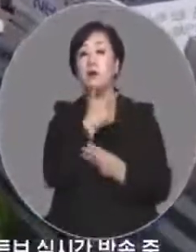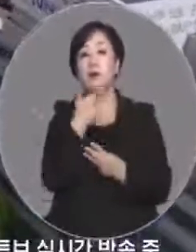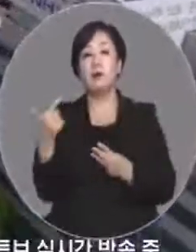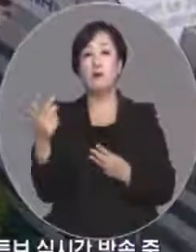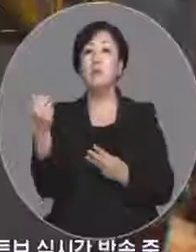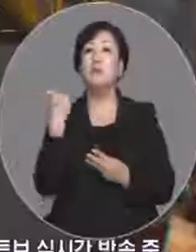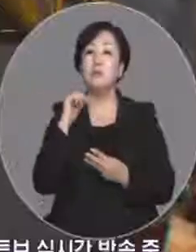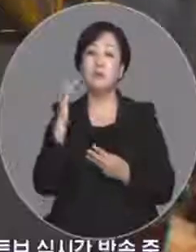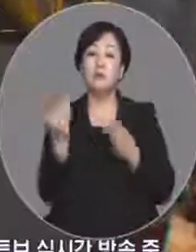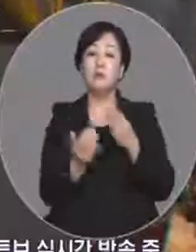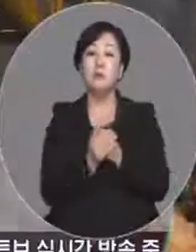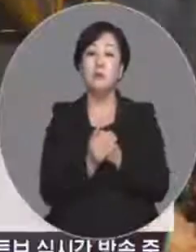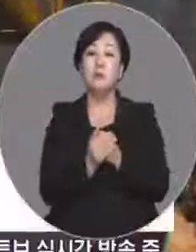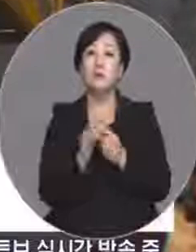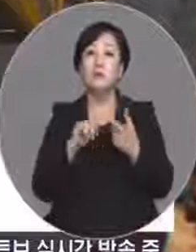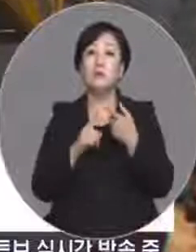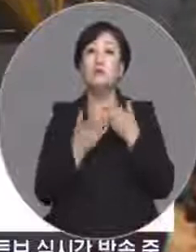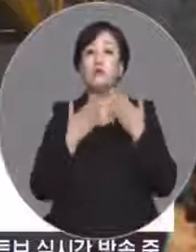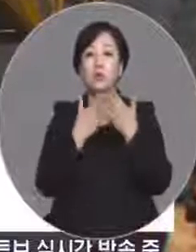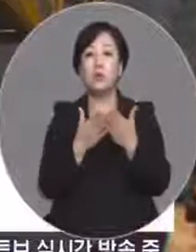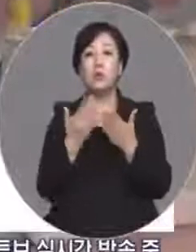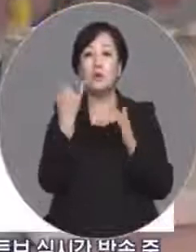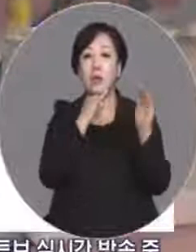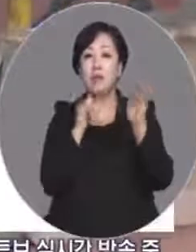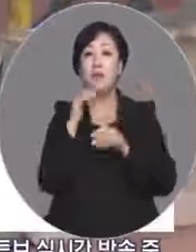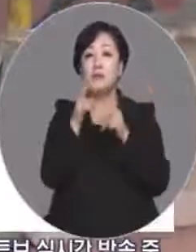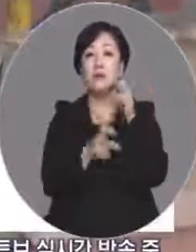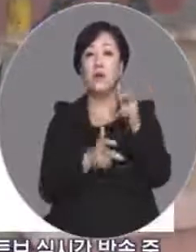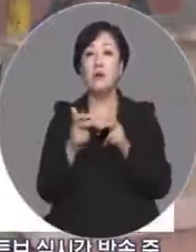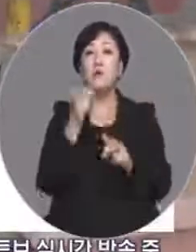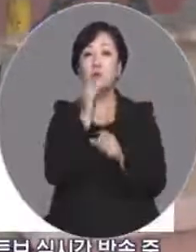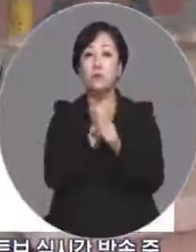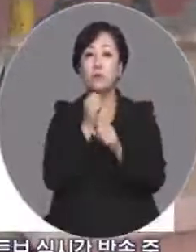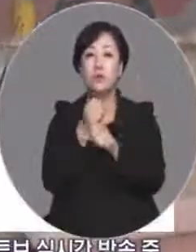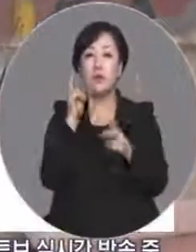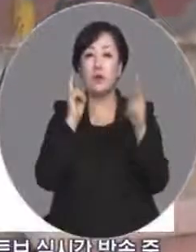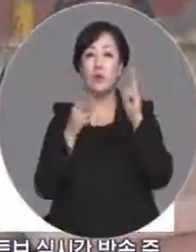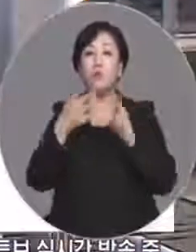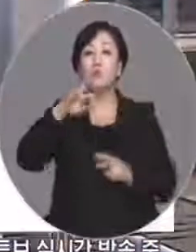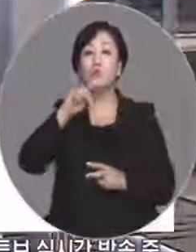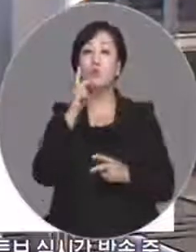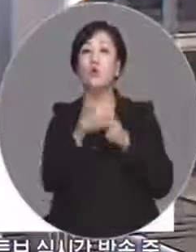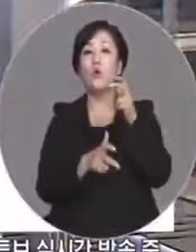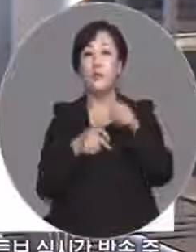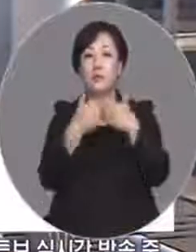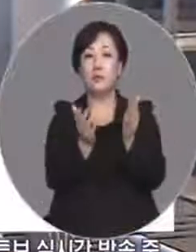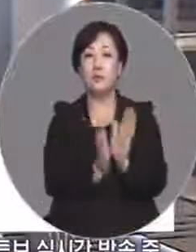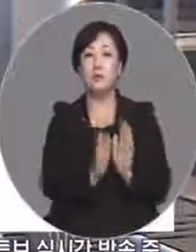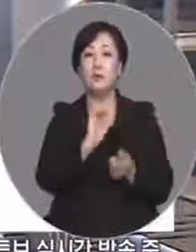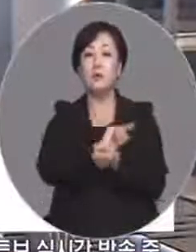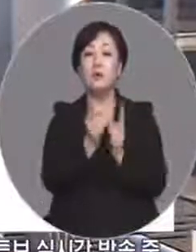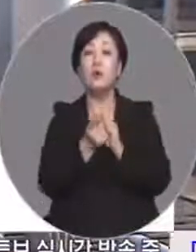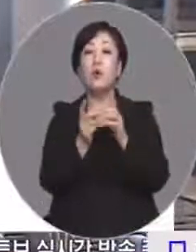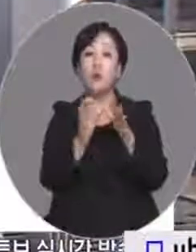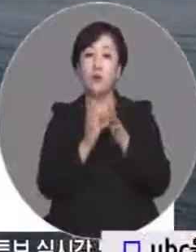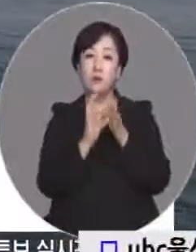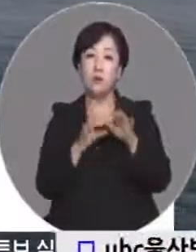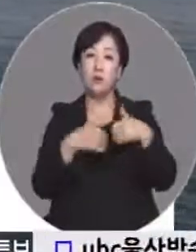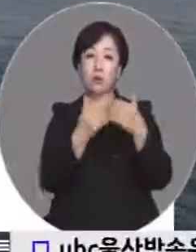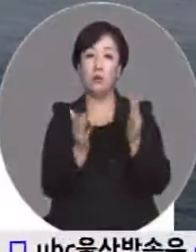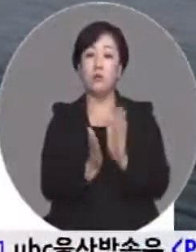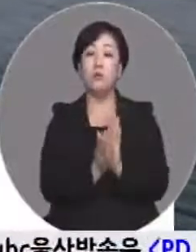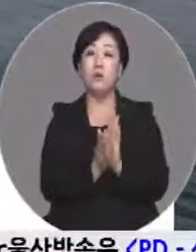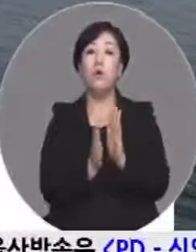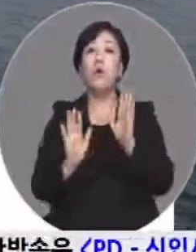있습니다. 조선해양 산업 등 전통 제조업 인프라에다 수소 생산과 배관망을 통한 수소 경제권 구축,